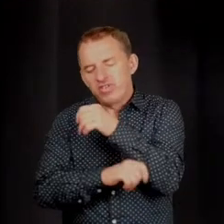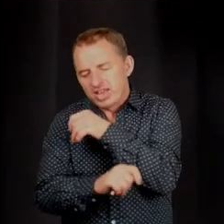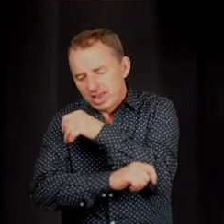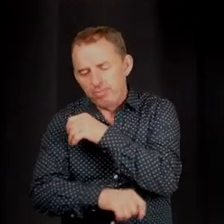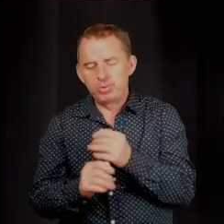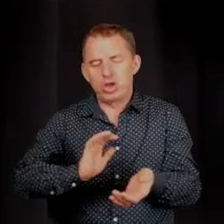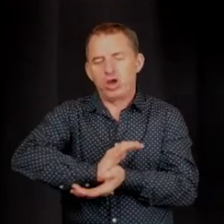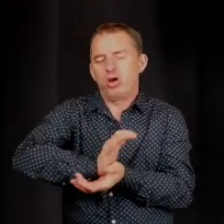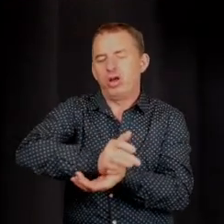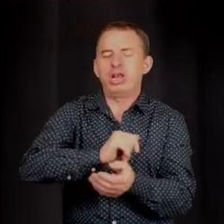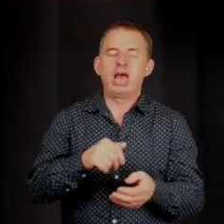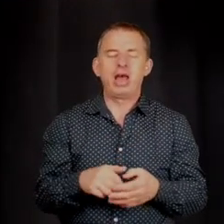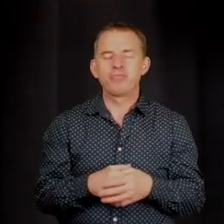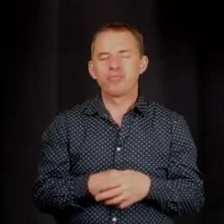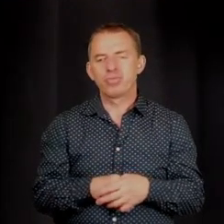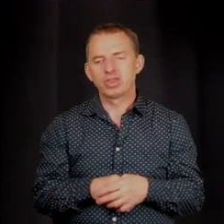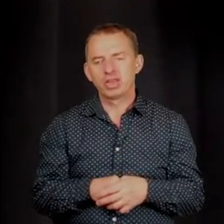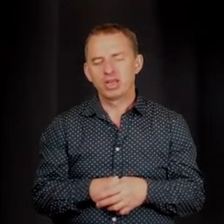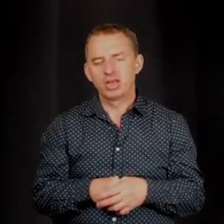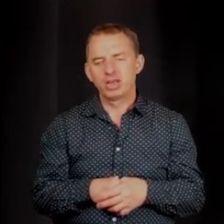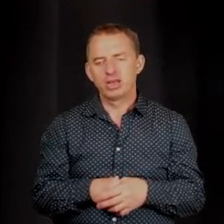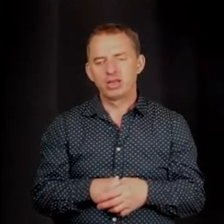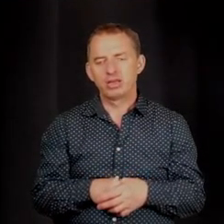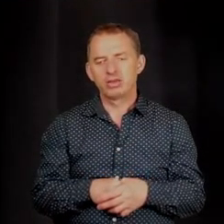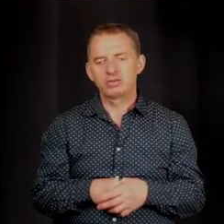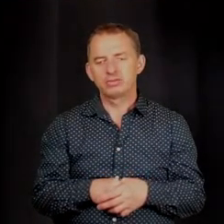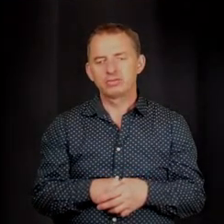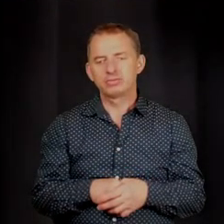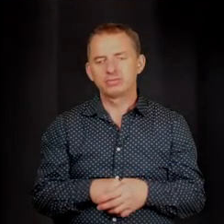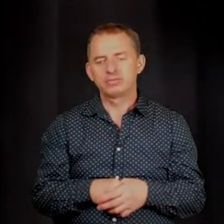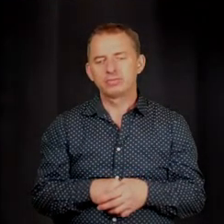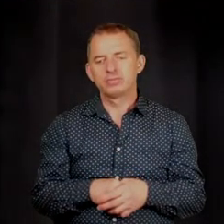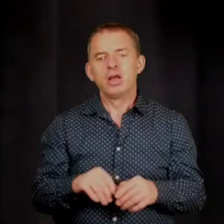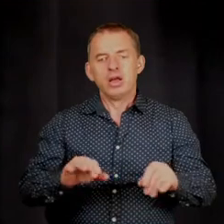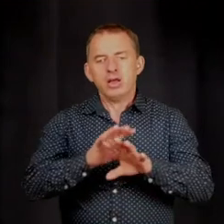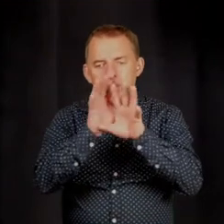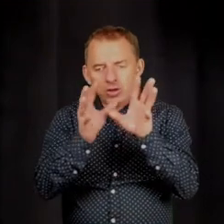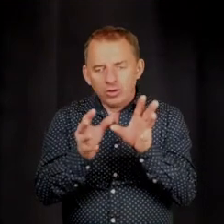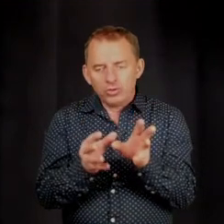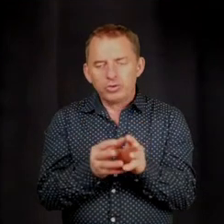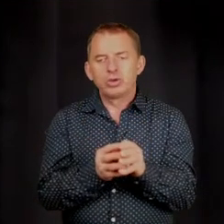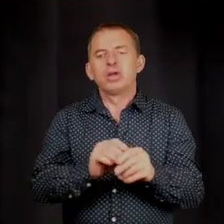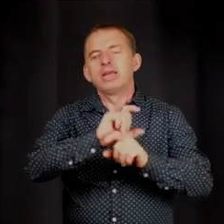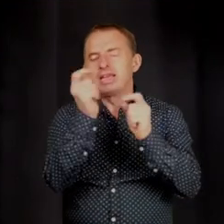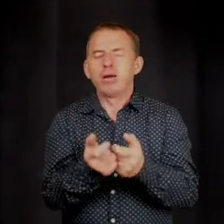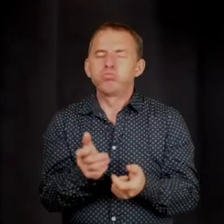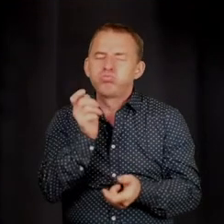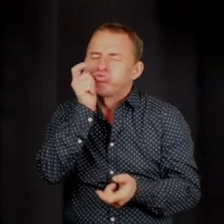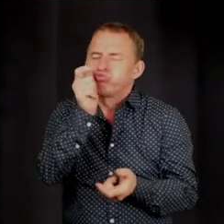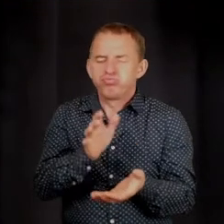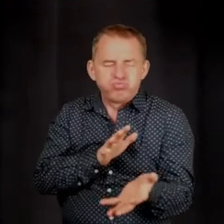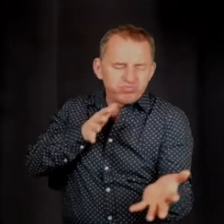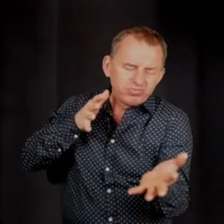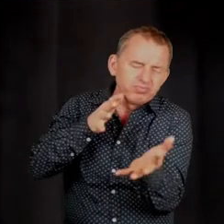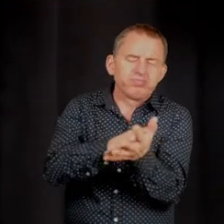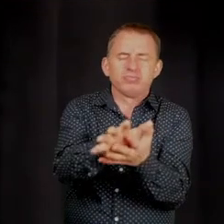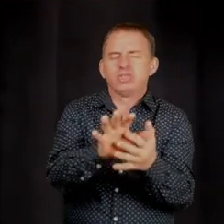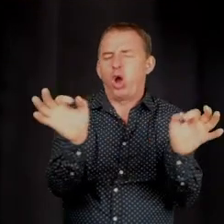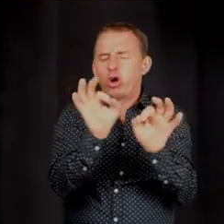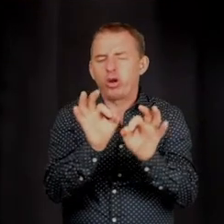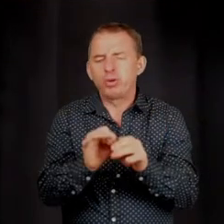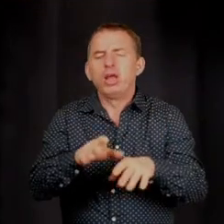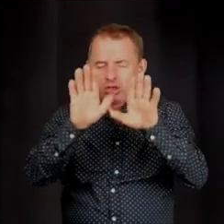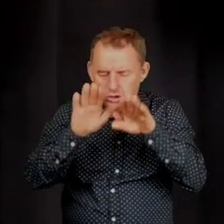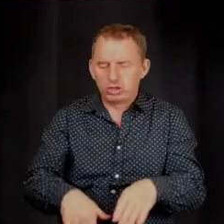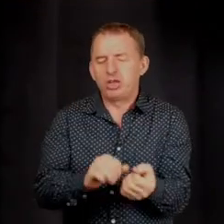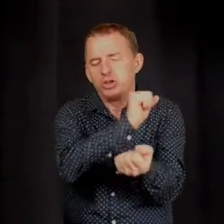All cruelty will be completely annihilated. Wszystko, cała brutalność zostanie